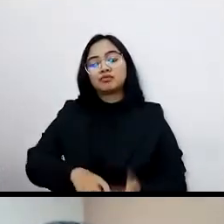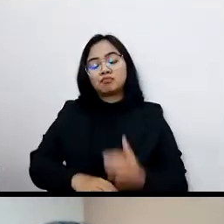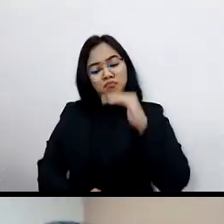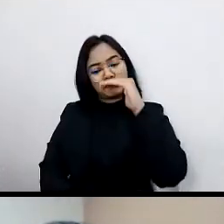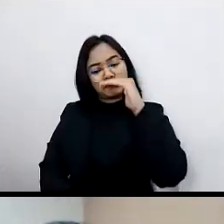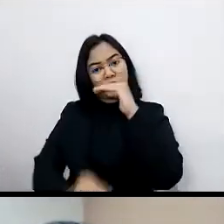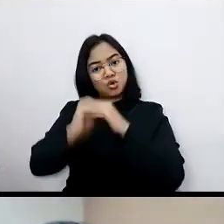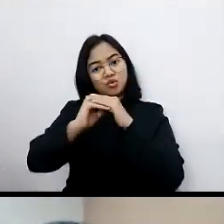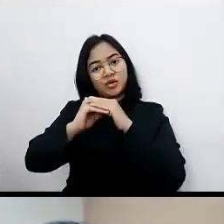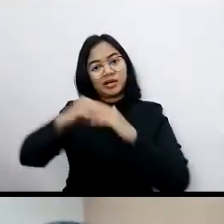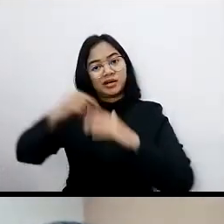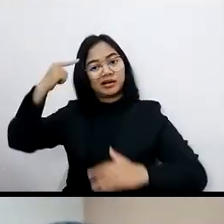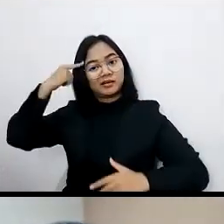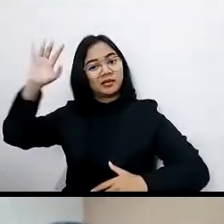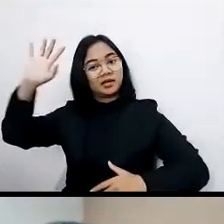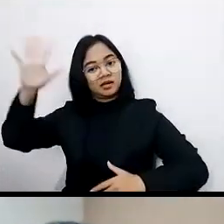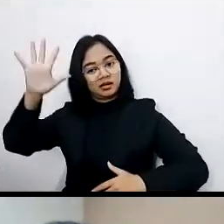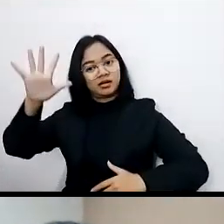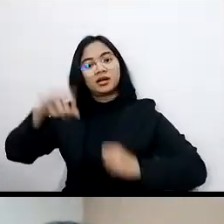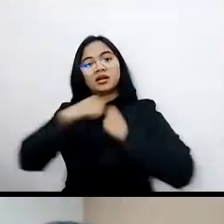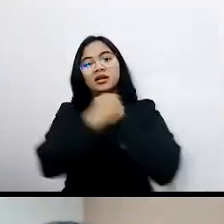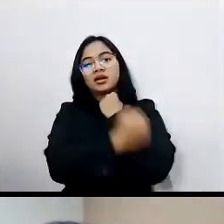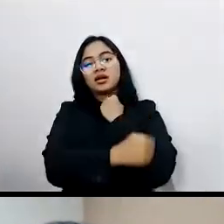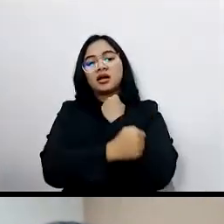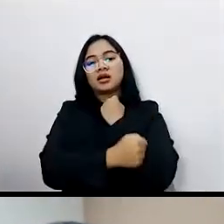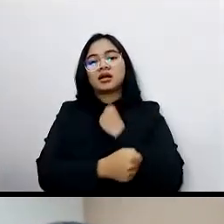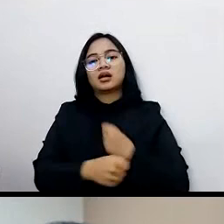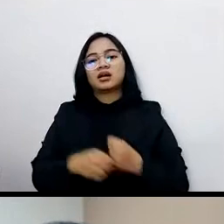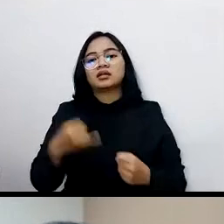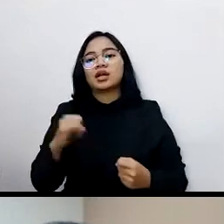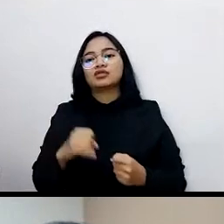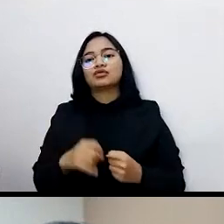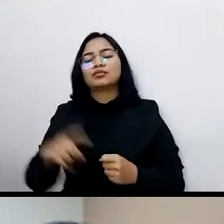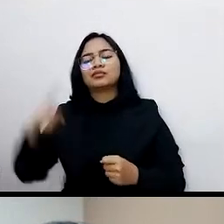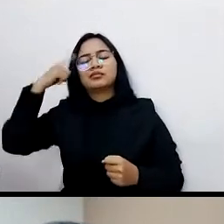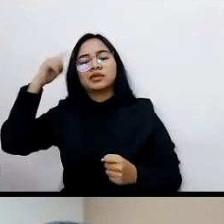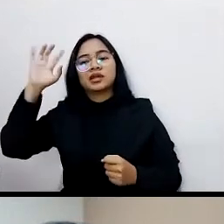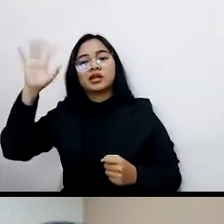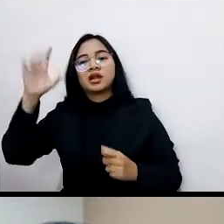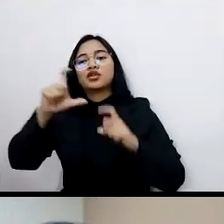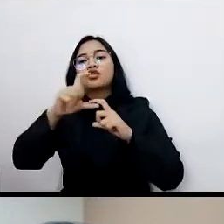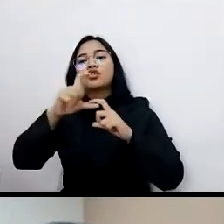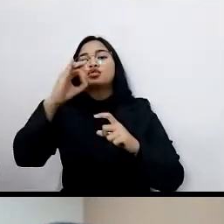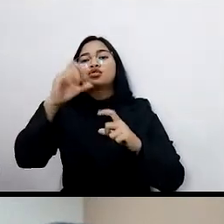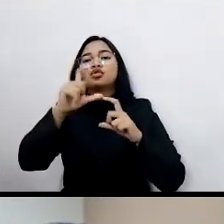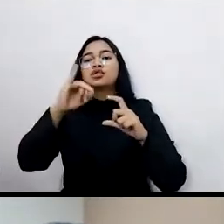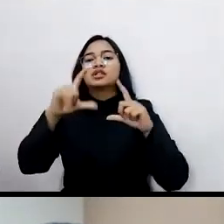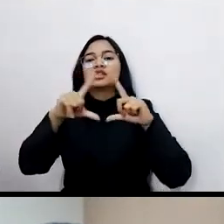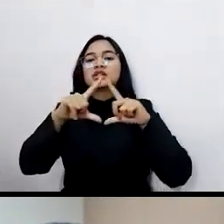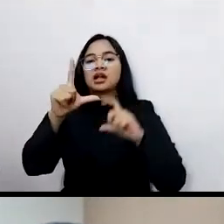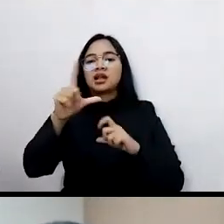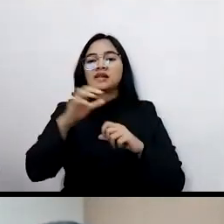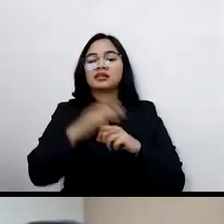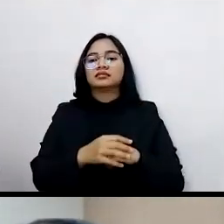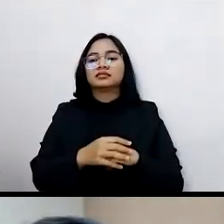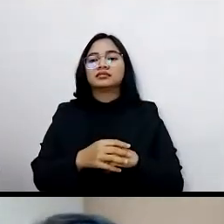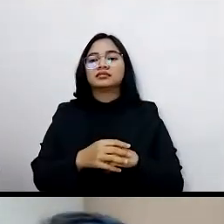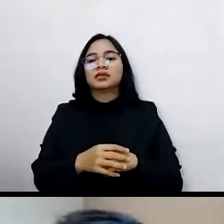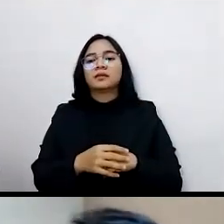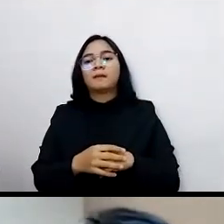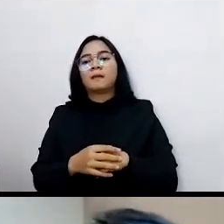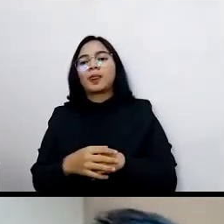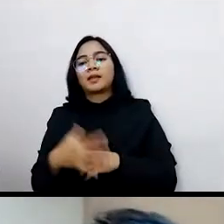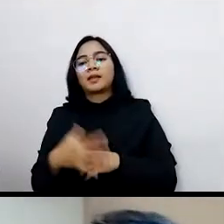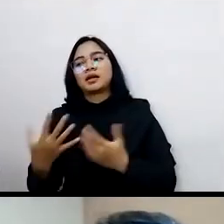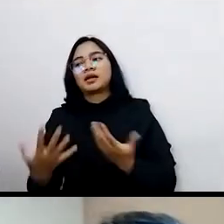dan masyarakat, ya itu juga harus ekspektasi sosial gitu. Apalagi ini, jangan lupa kodrat gitu